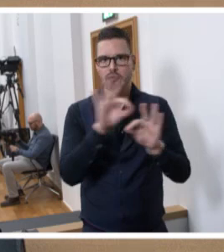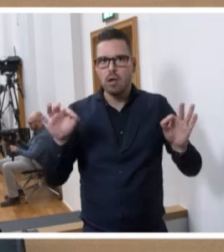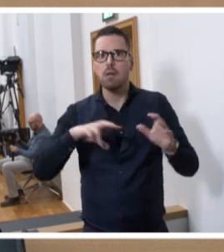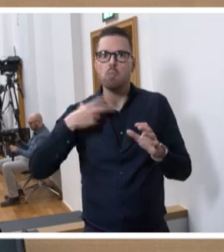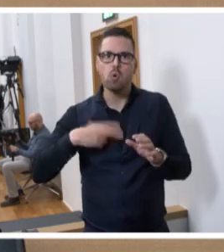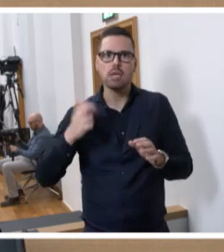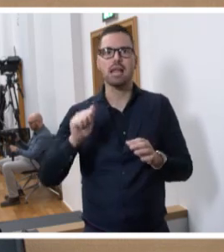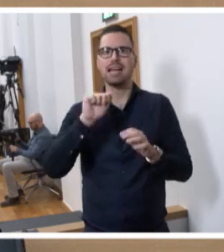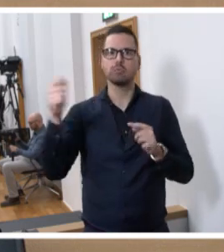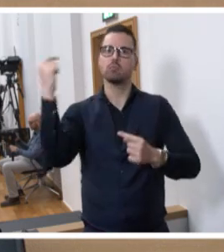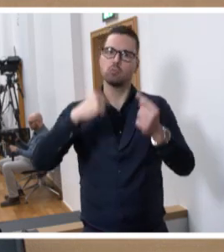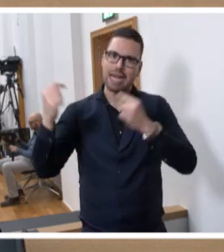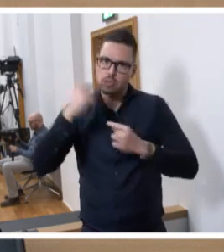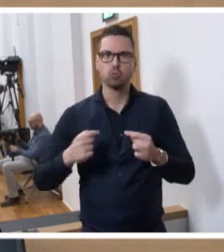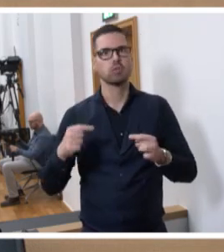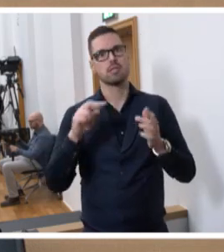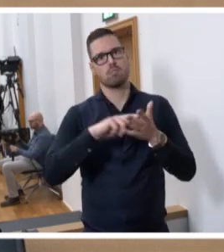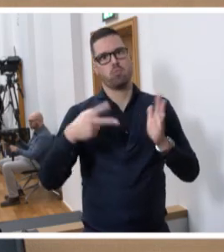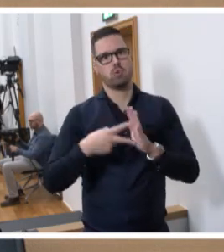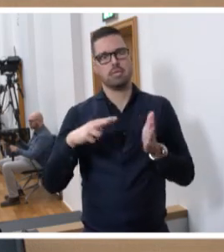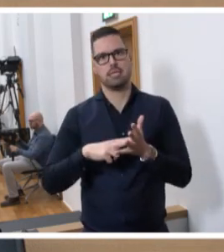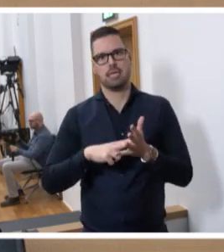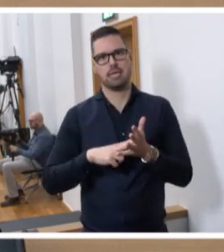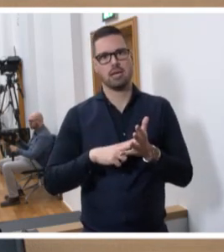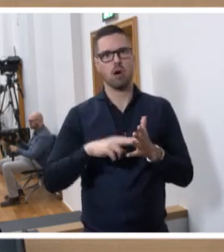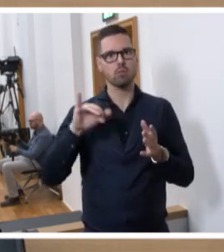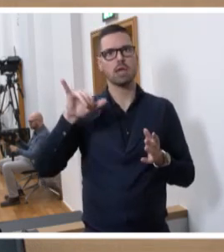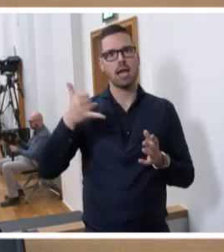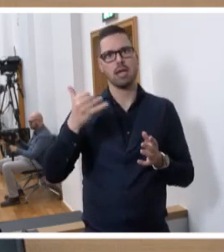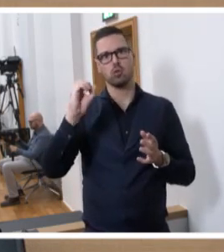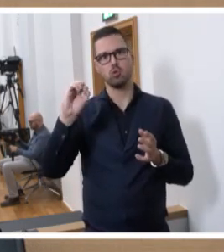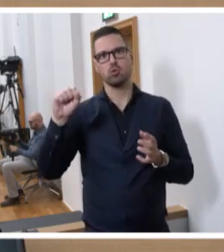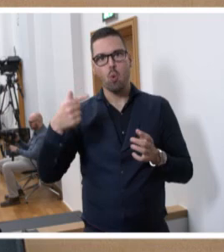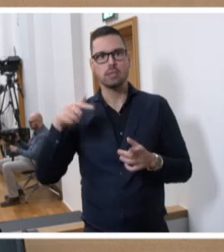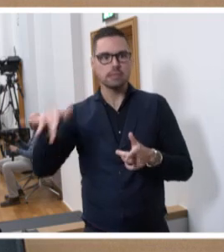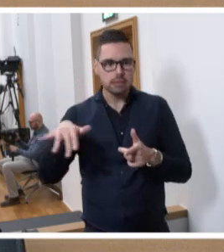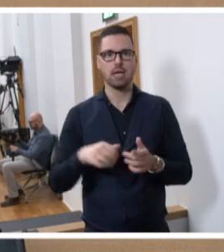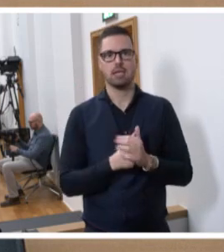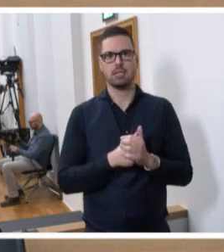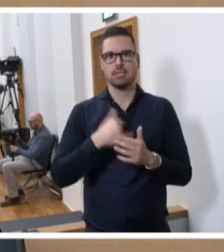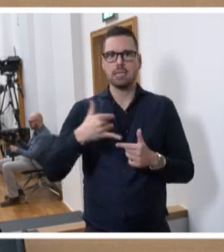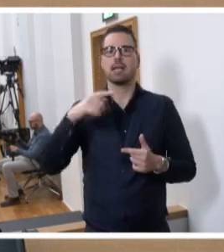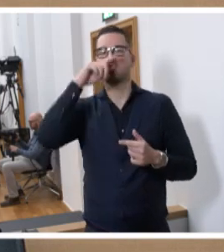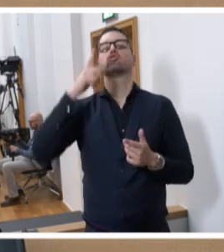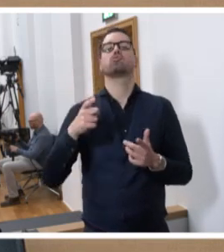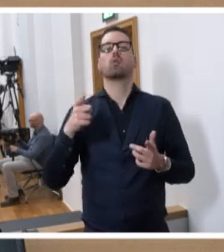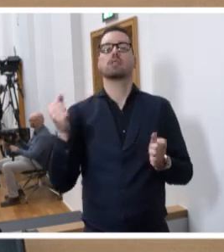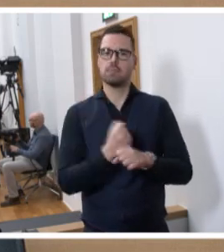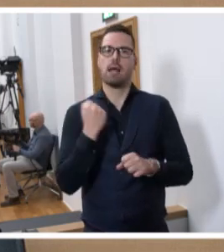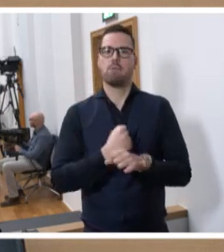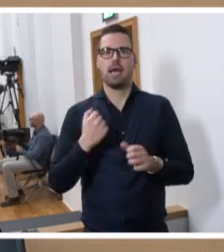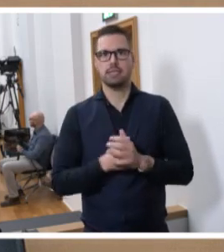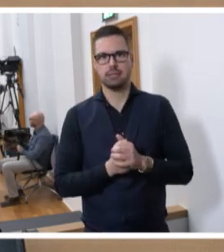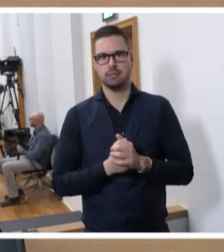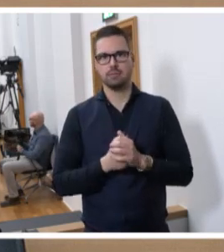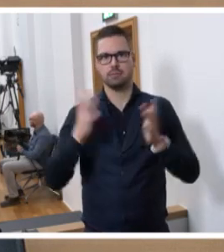moderne asylmigrationspolitik die geht mit Innenminister Jost und der SPD Alleinregierung darauf bin ich in den nächsten Jahren stolz daran mitzuarbeiten liebe